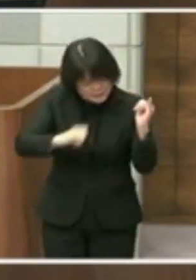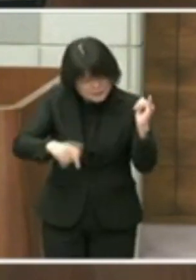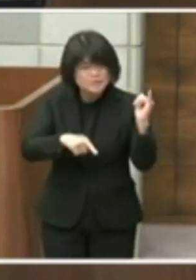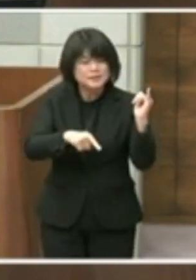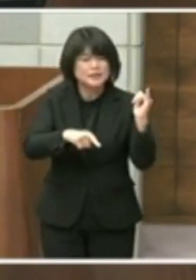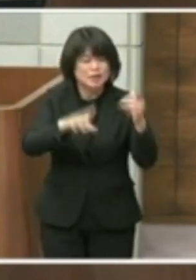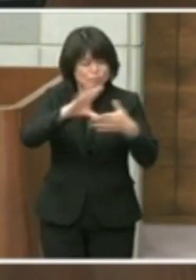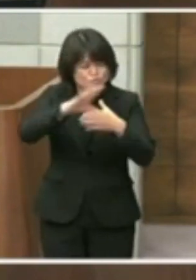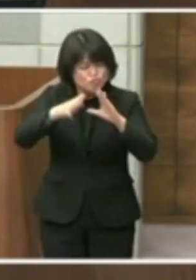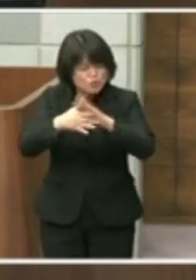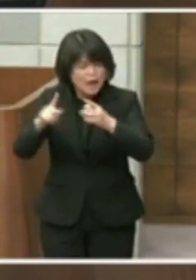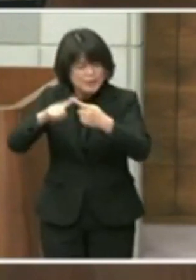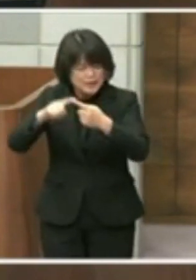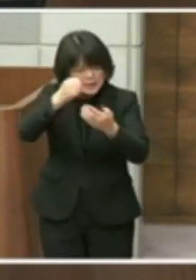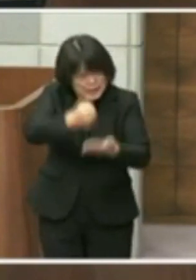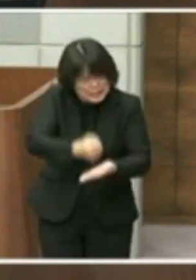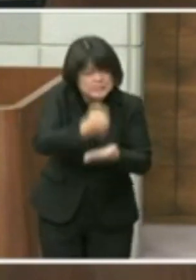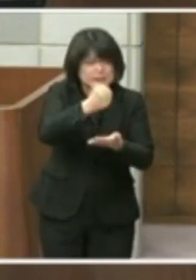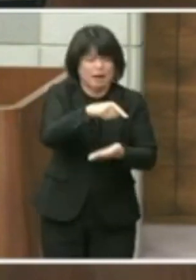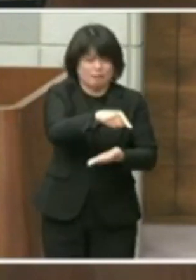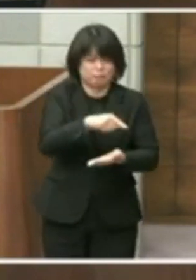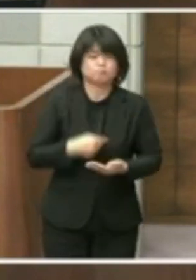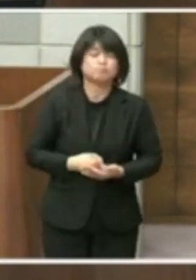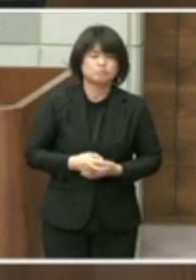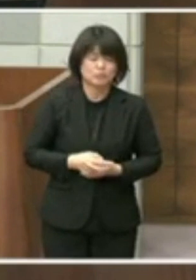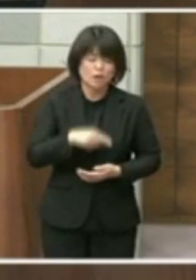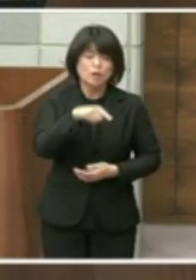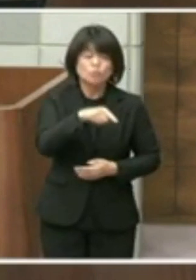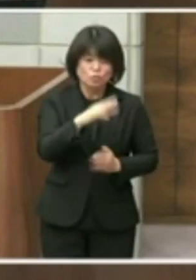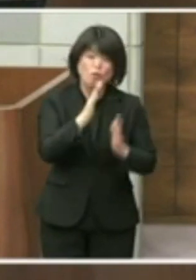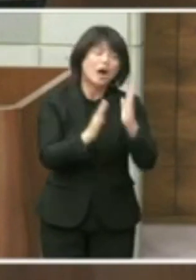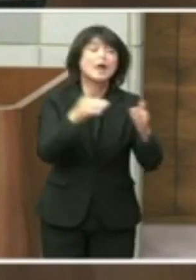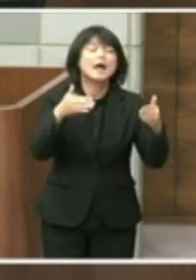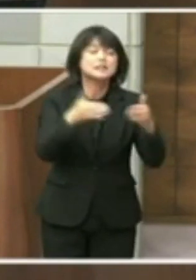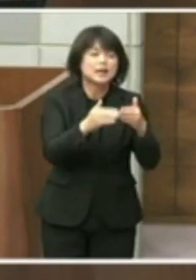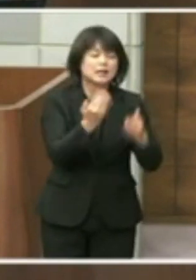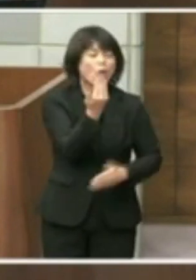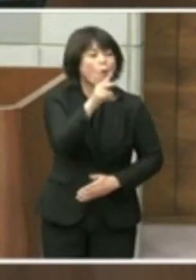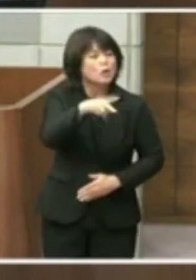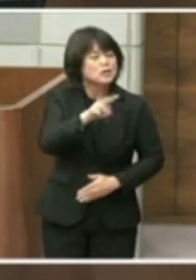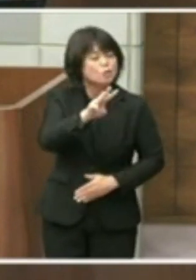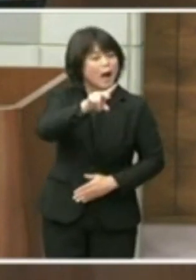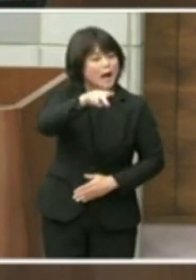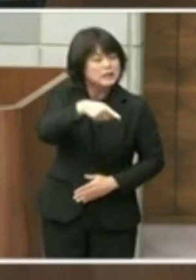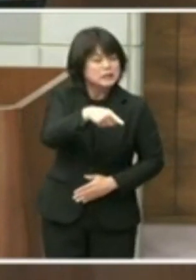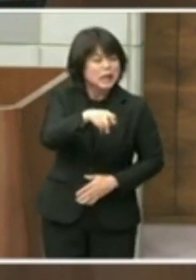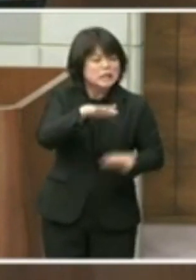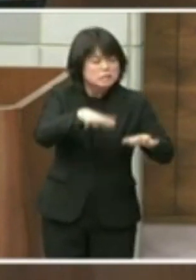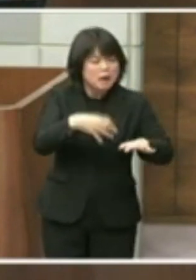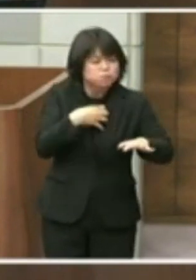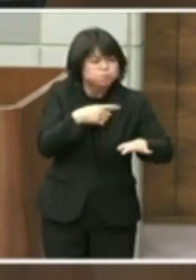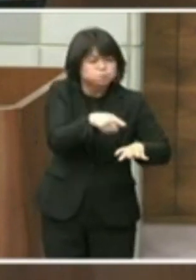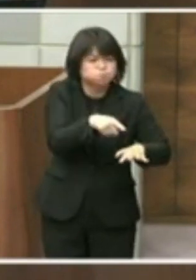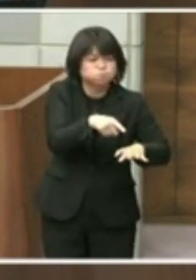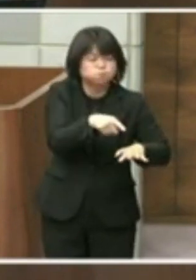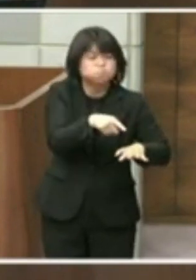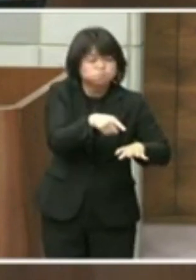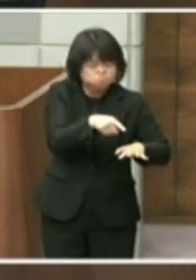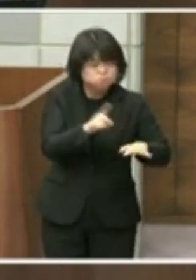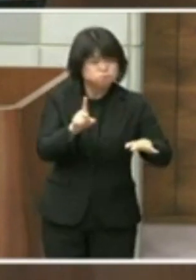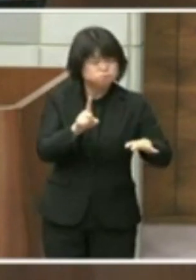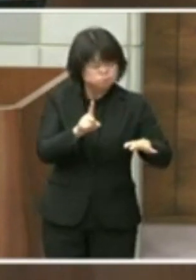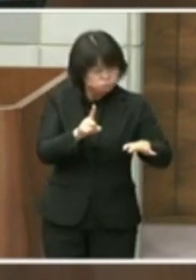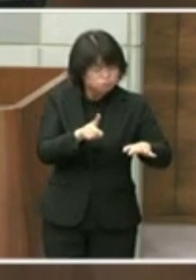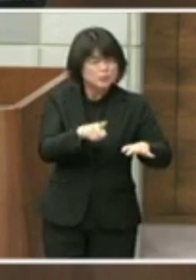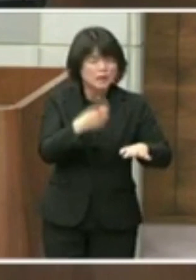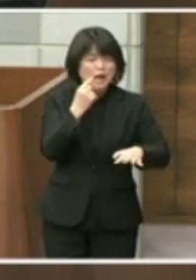化的遺産であります。その林崎堀割が今ピンチを迎えています。明